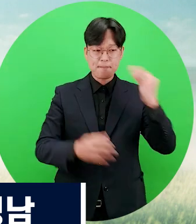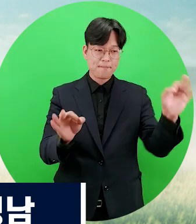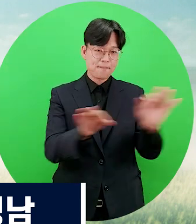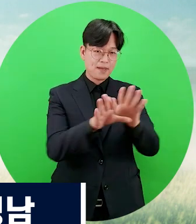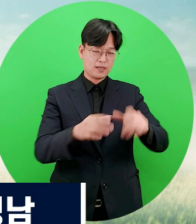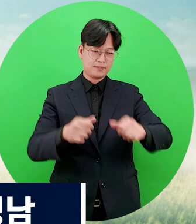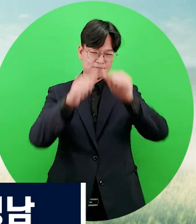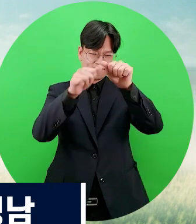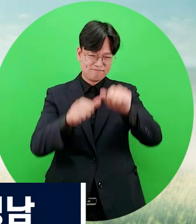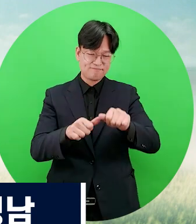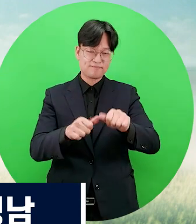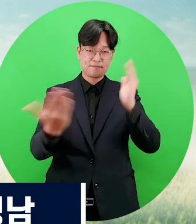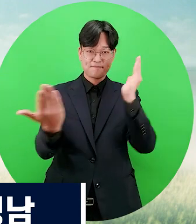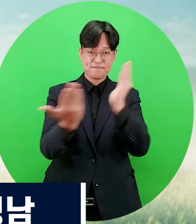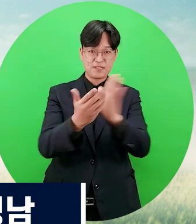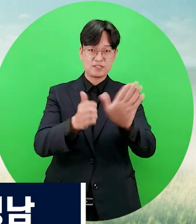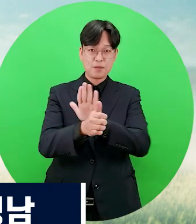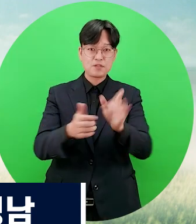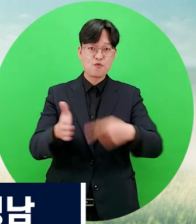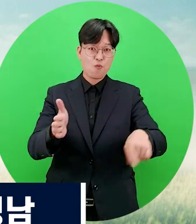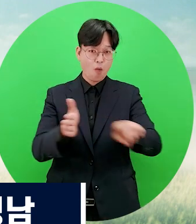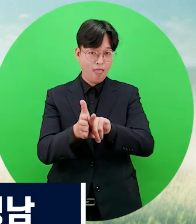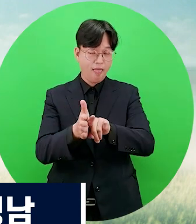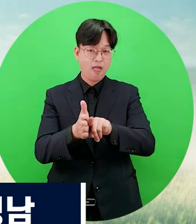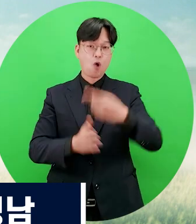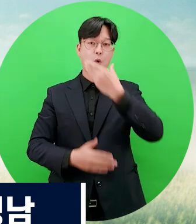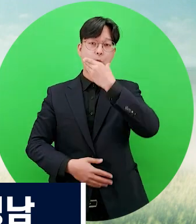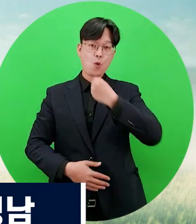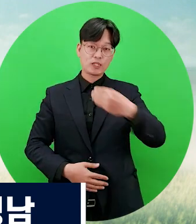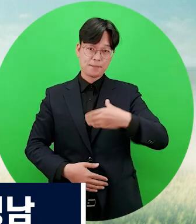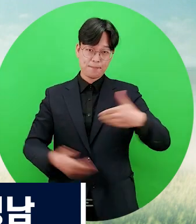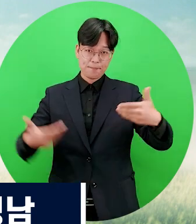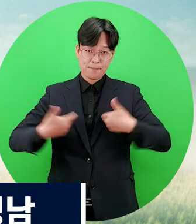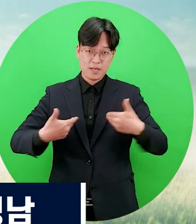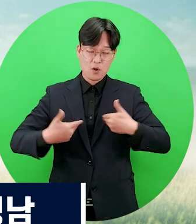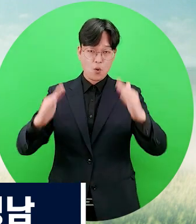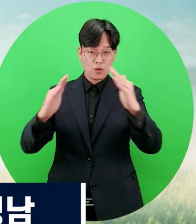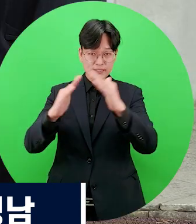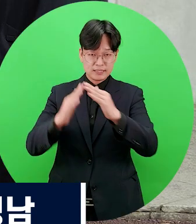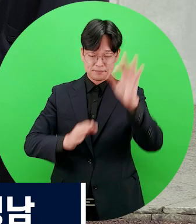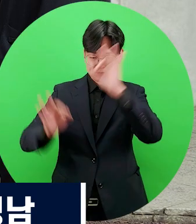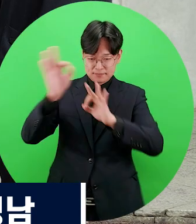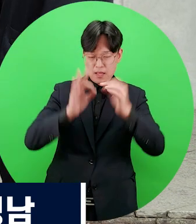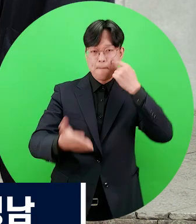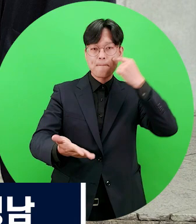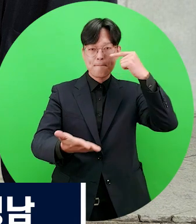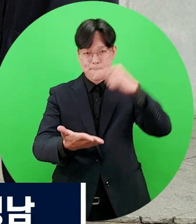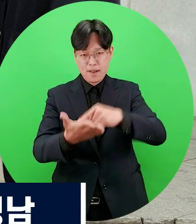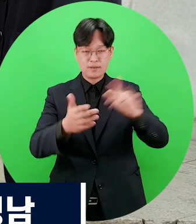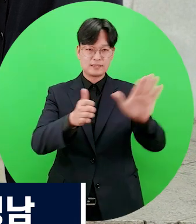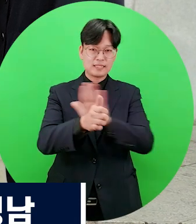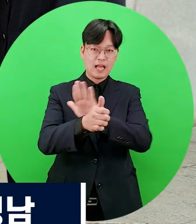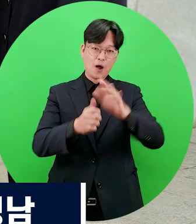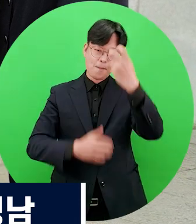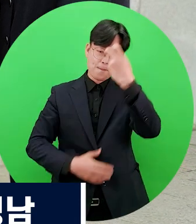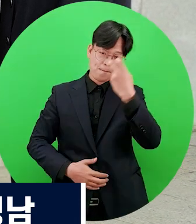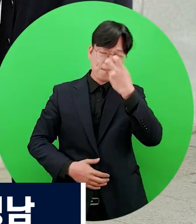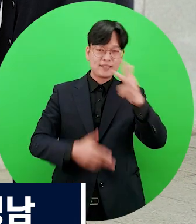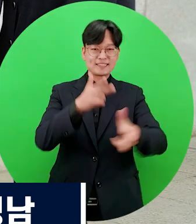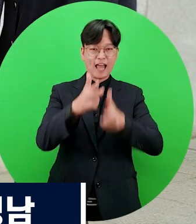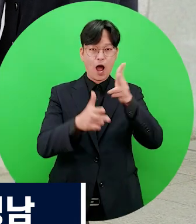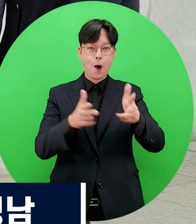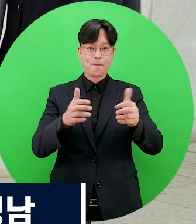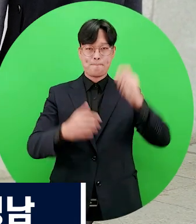위해 복지위기가구를 찾아내어 지원하고 돌보는 찻지돌 사업을